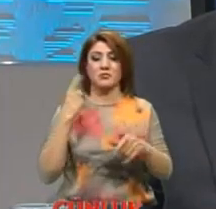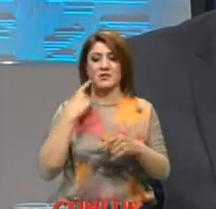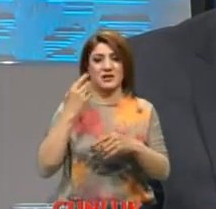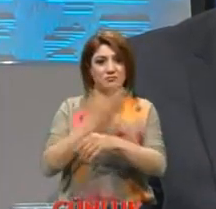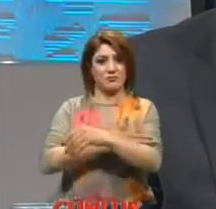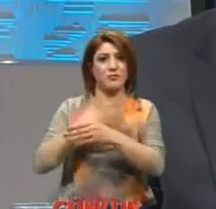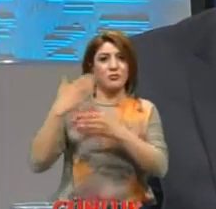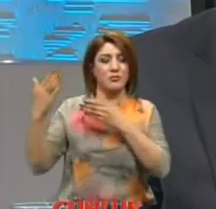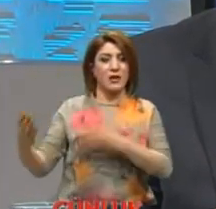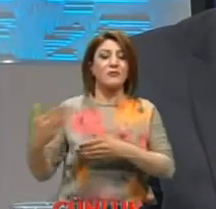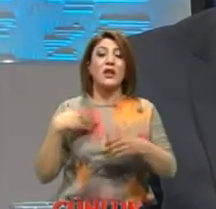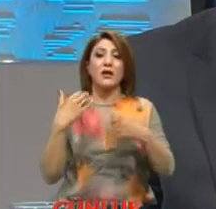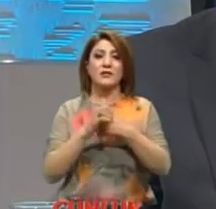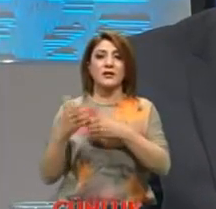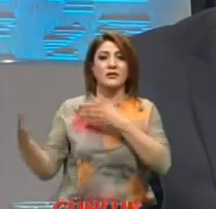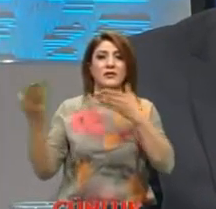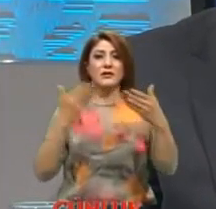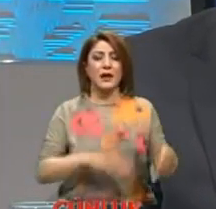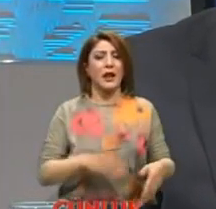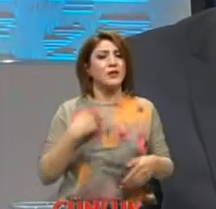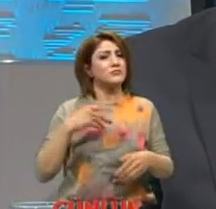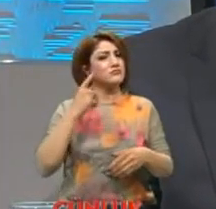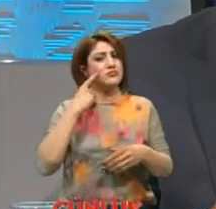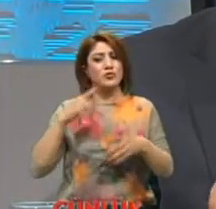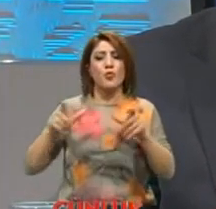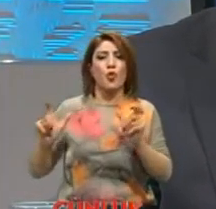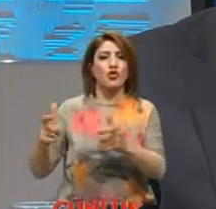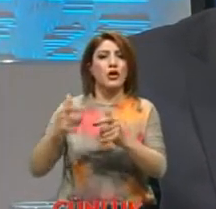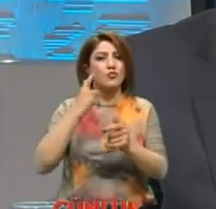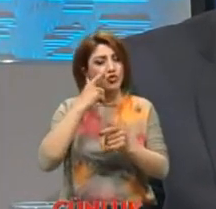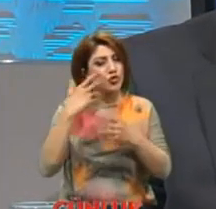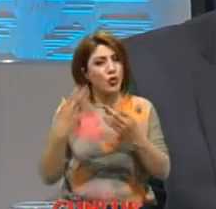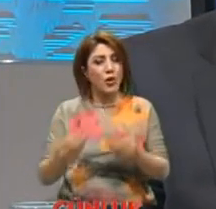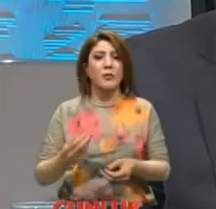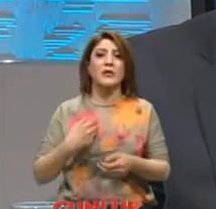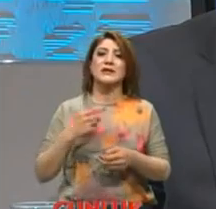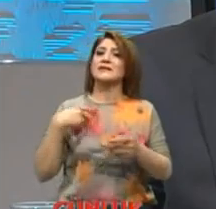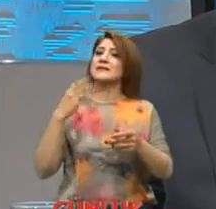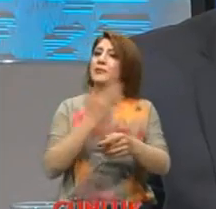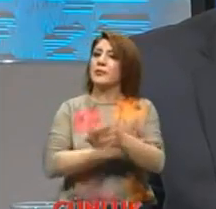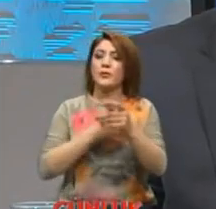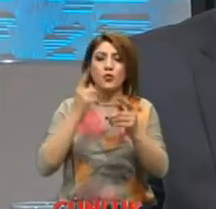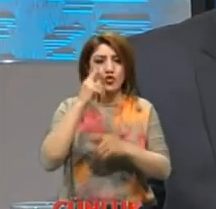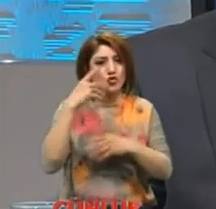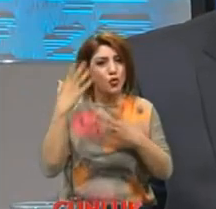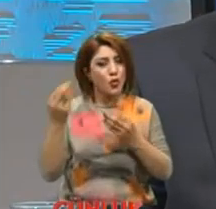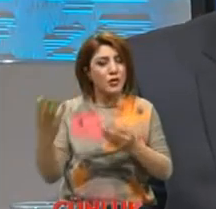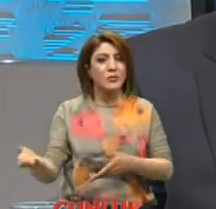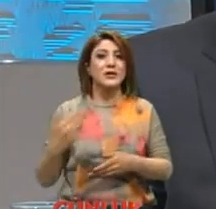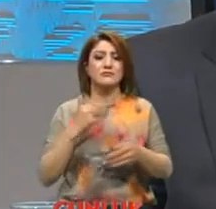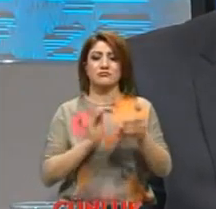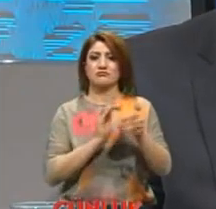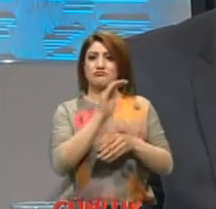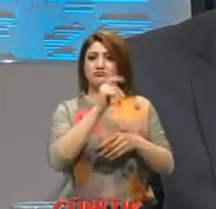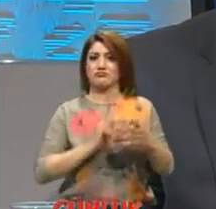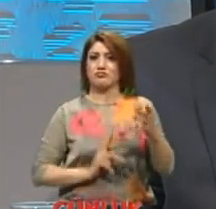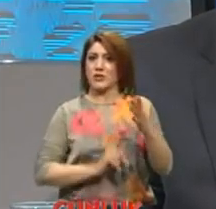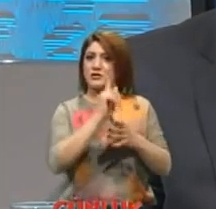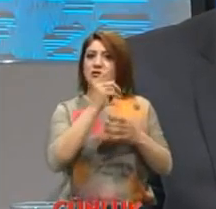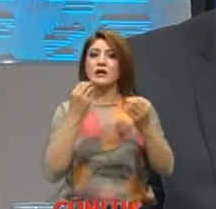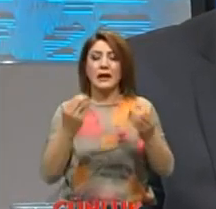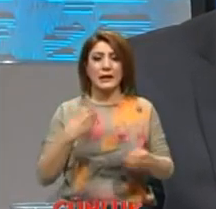Antalya'ya gelen hakikaten bölge müdürü olsun, il müdürü olsun, daha aşağıdaki uzman seviyesinde arkadaşlarımız olsun, genelde yetişmiş insanlar, işini